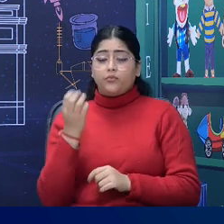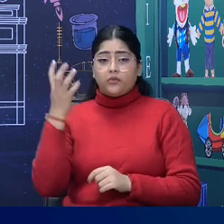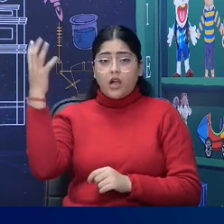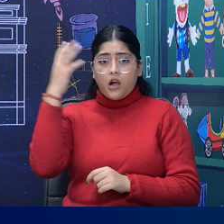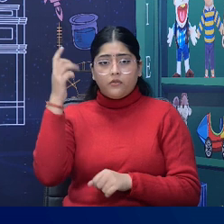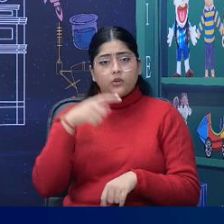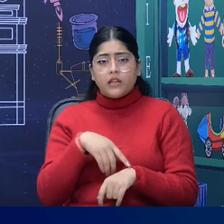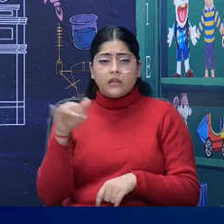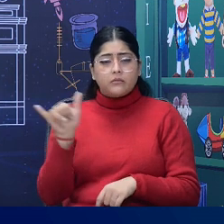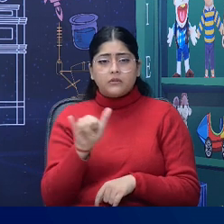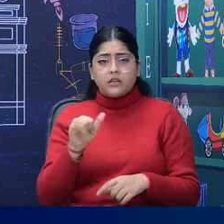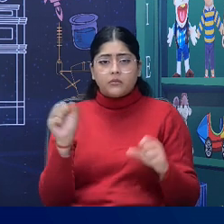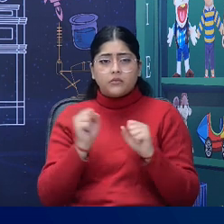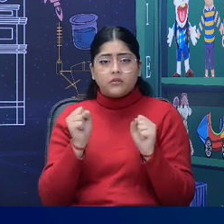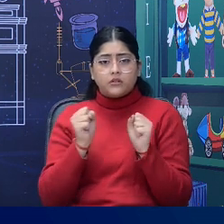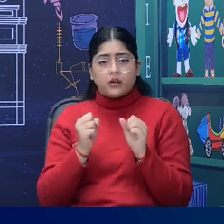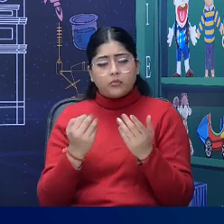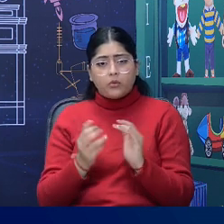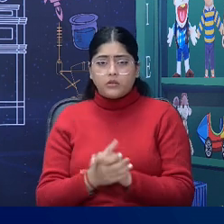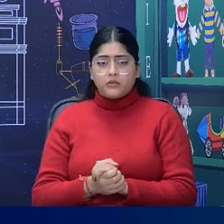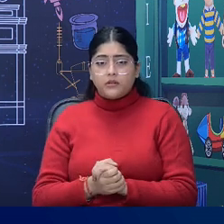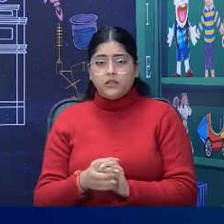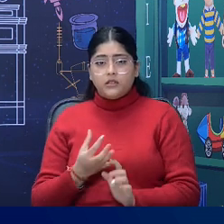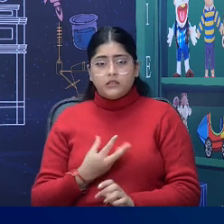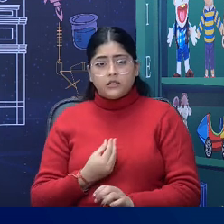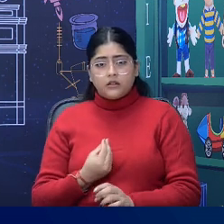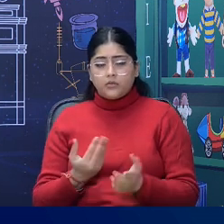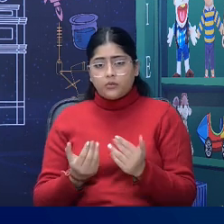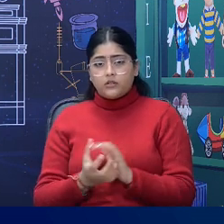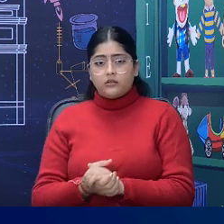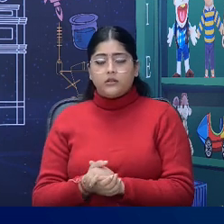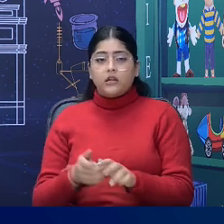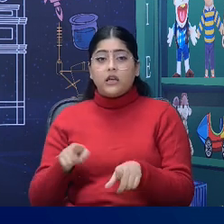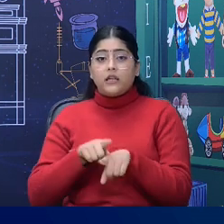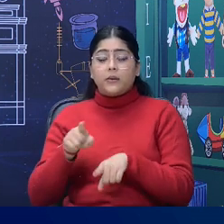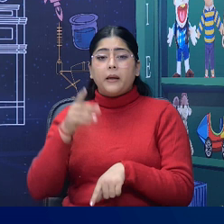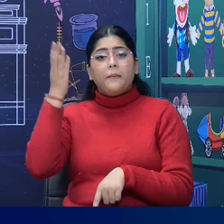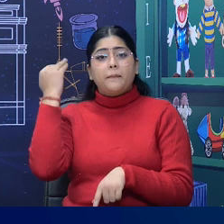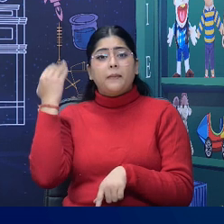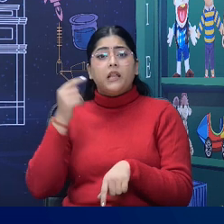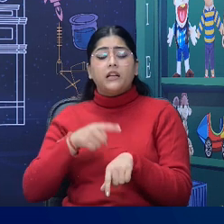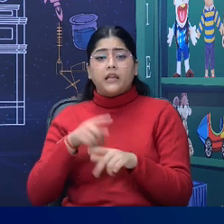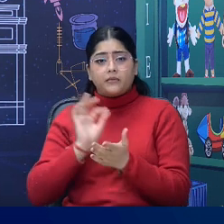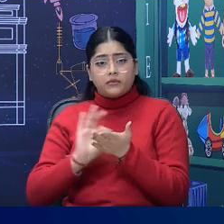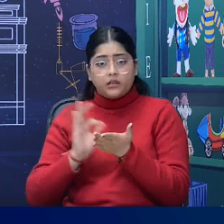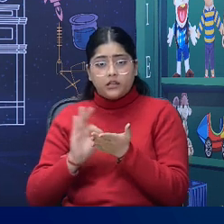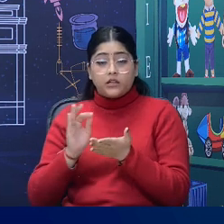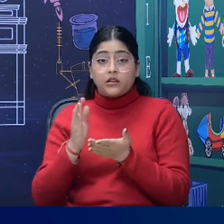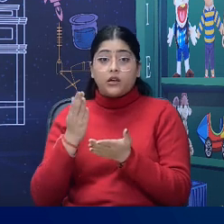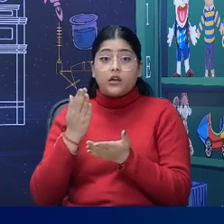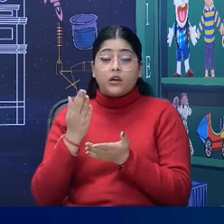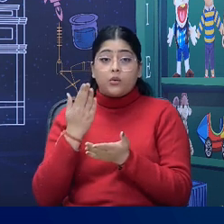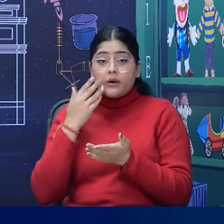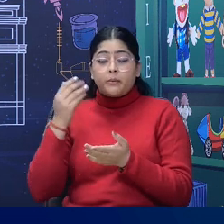अच्छा यह बात यहां पर महत्त्वपूर्ण है कि रचना शायद उस समय लिखी गई है जिस समय प्रकाश और इस तरह की स्थितियां बहुत उपलब्ध नहीं थी हर